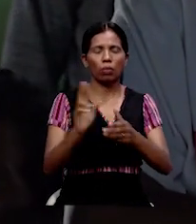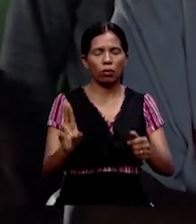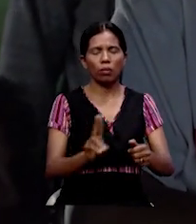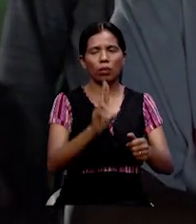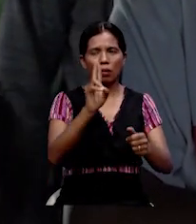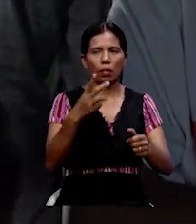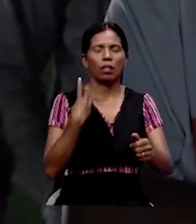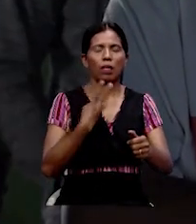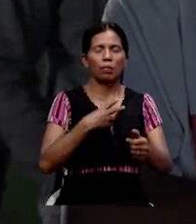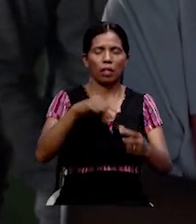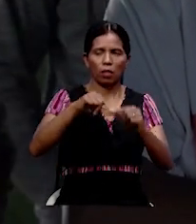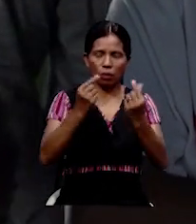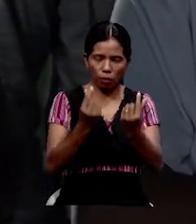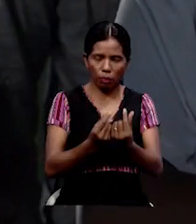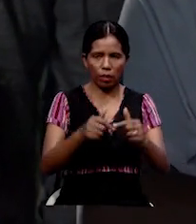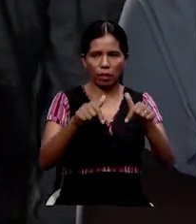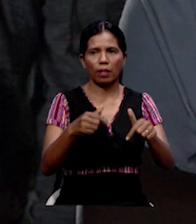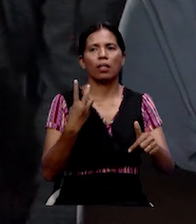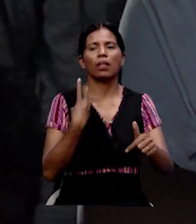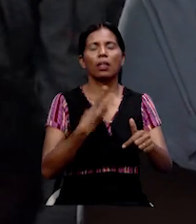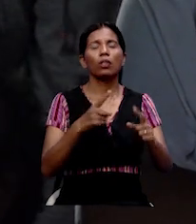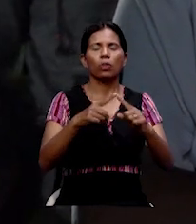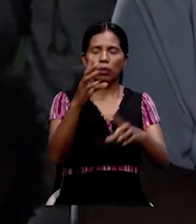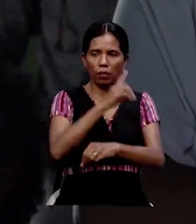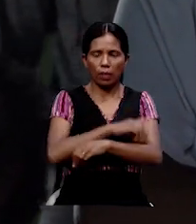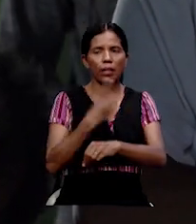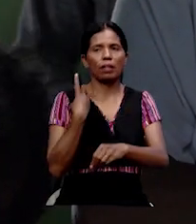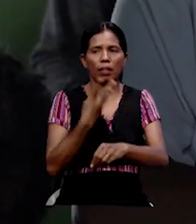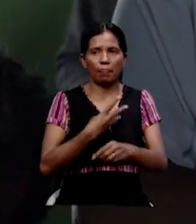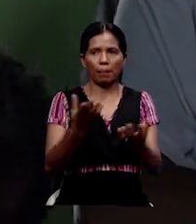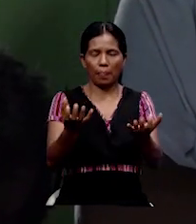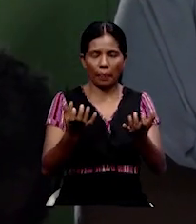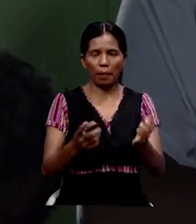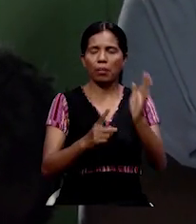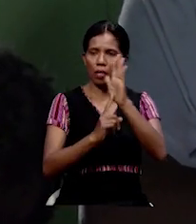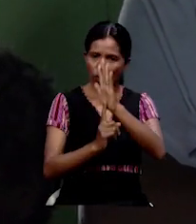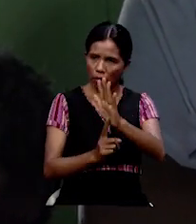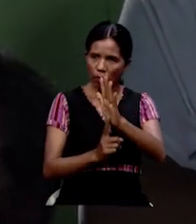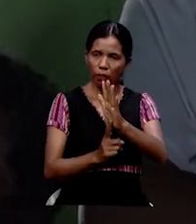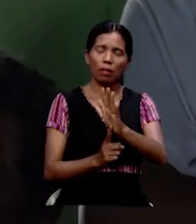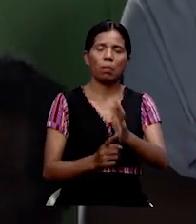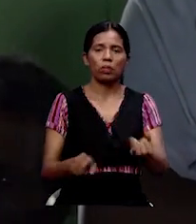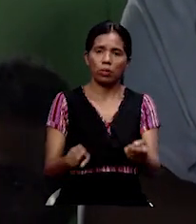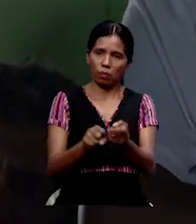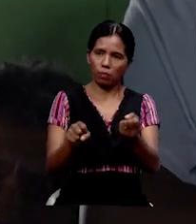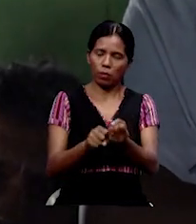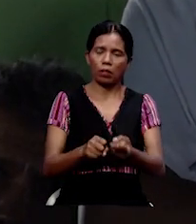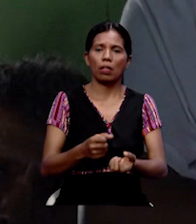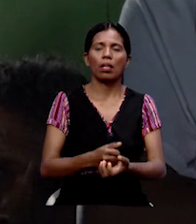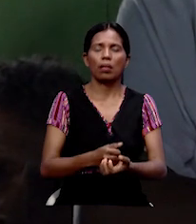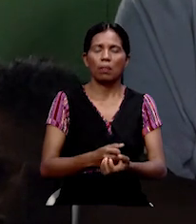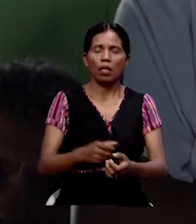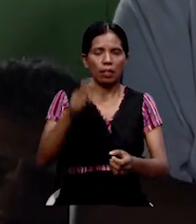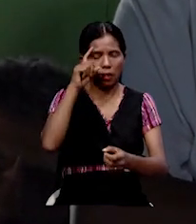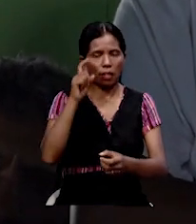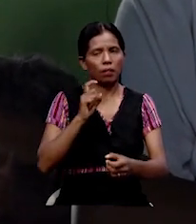ami hari grupo idane lebe, ami oi loro amarta presenzane, ami atokara po apoio, toma bo abo kanal sanona